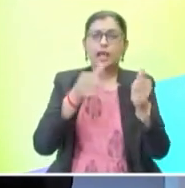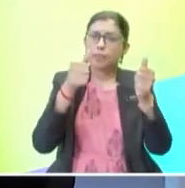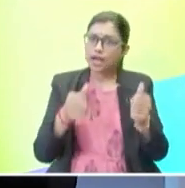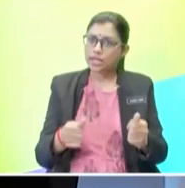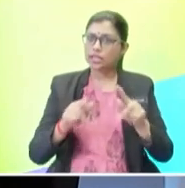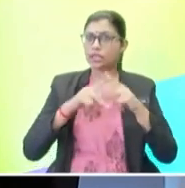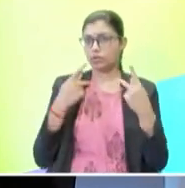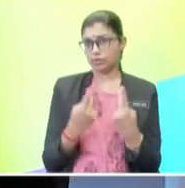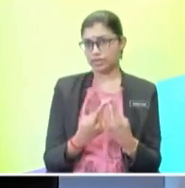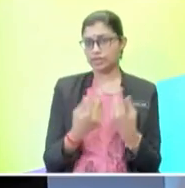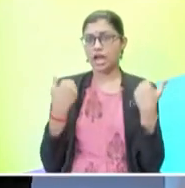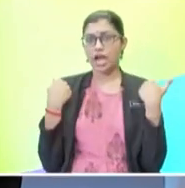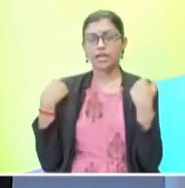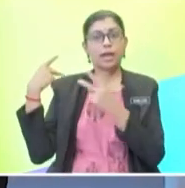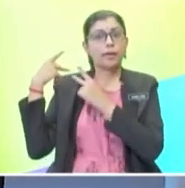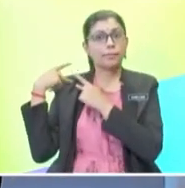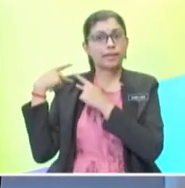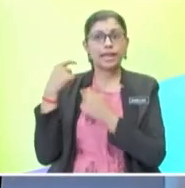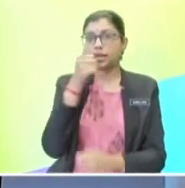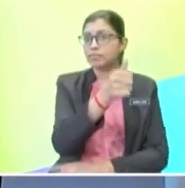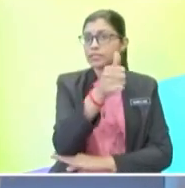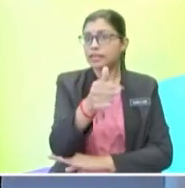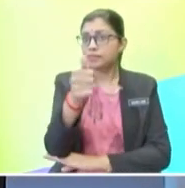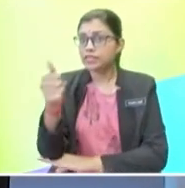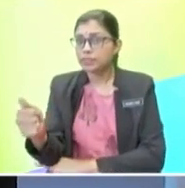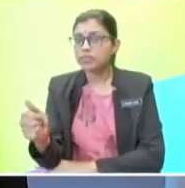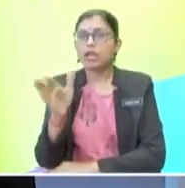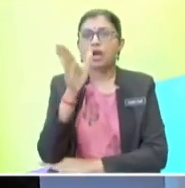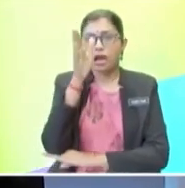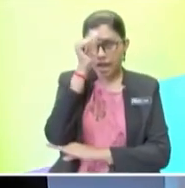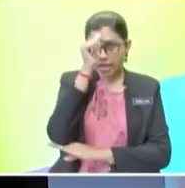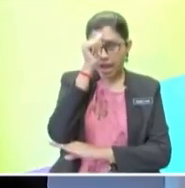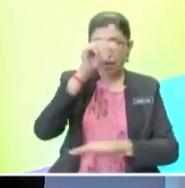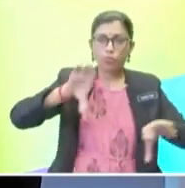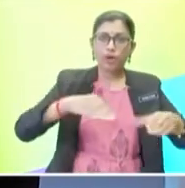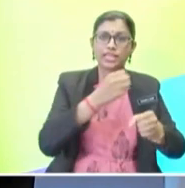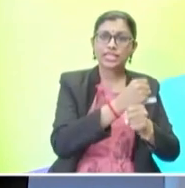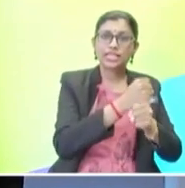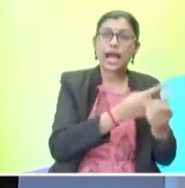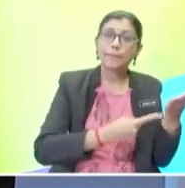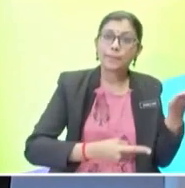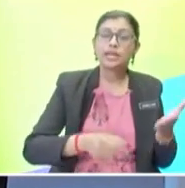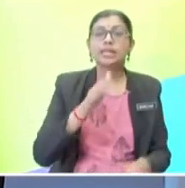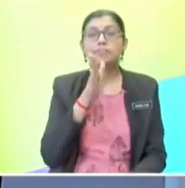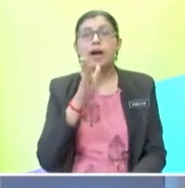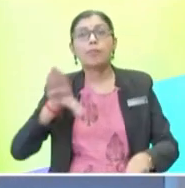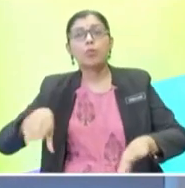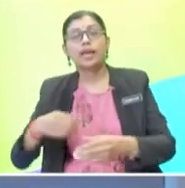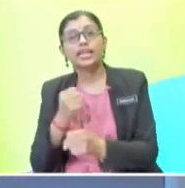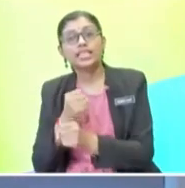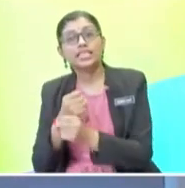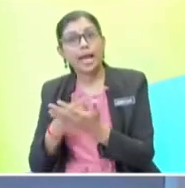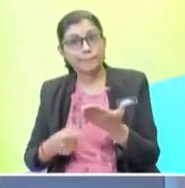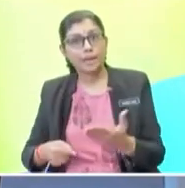mereka masing-masing. Betul. Ayah ada peranan dia. Ibu ada peranan dia. Abang, kakak, adik ada peranan dia masing-masing. Jadi kita nak